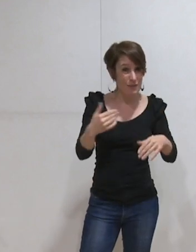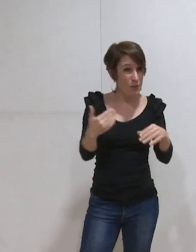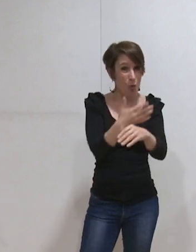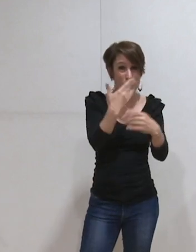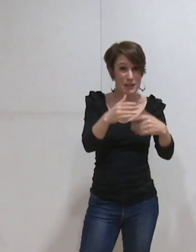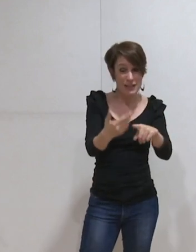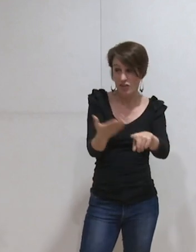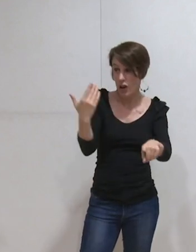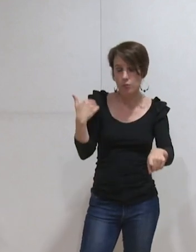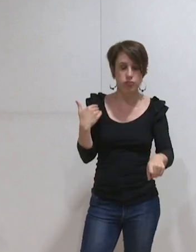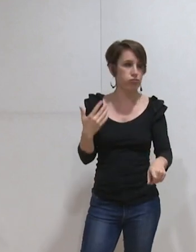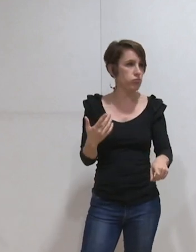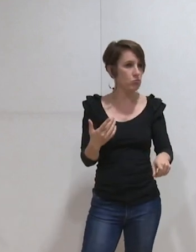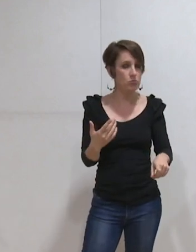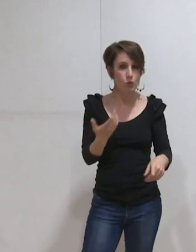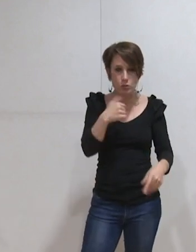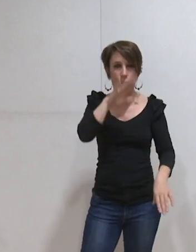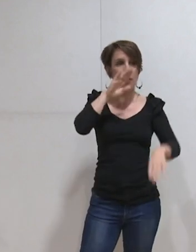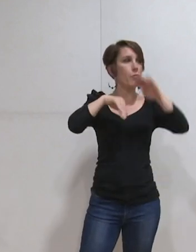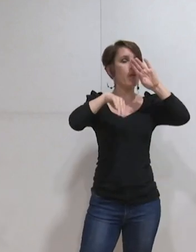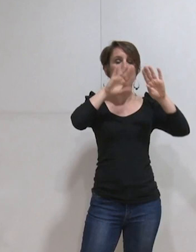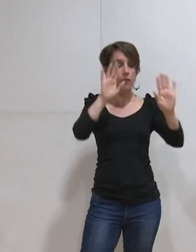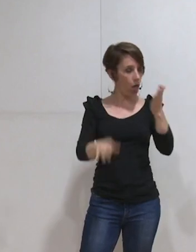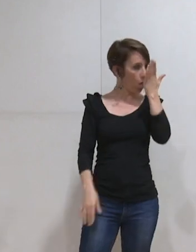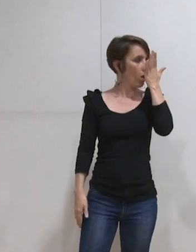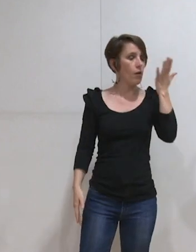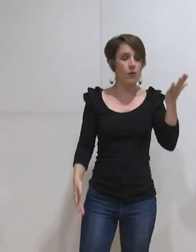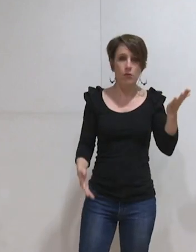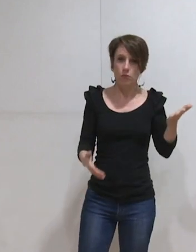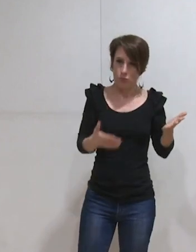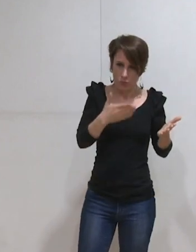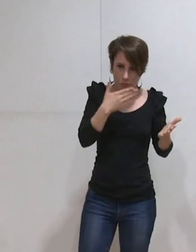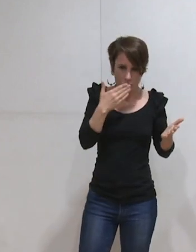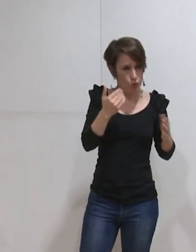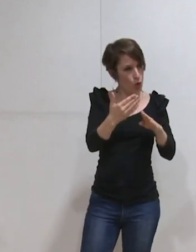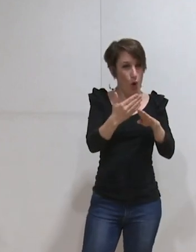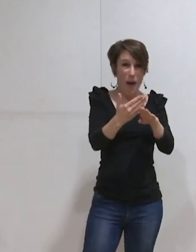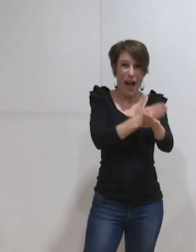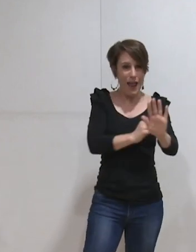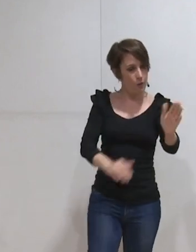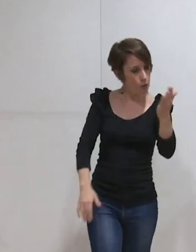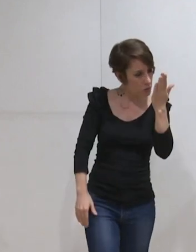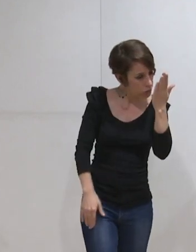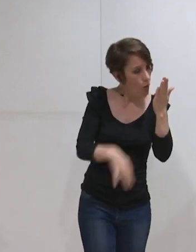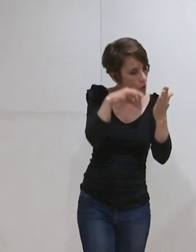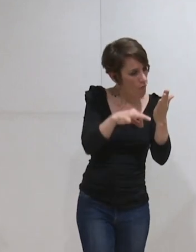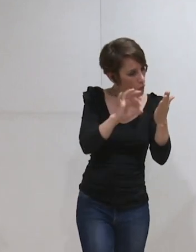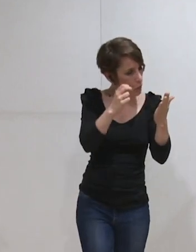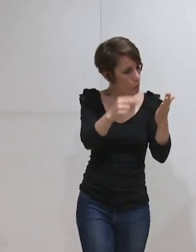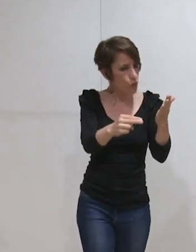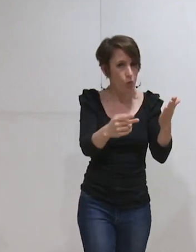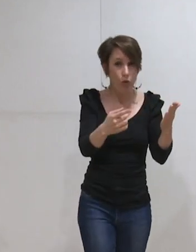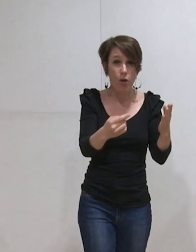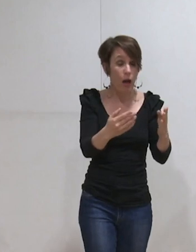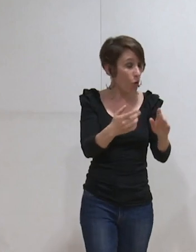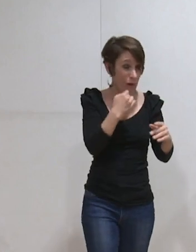moindre des choses ce serait que ce type de libération et lieu dans des délis convenables qui nous permettent d'agir avant ou de notre avis